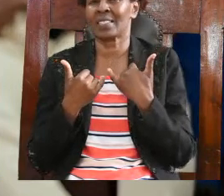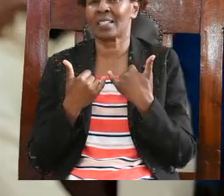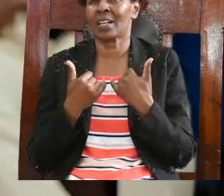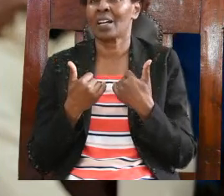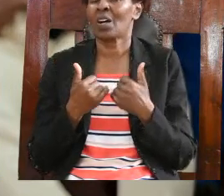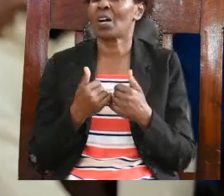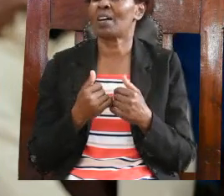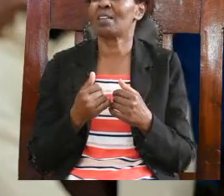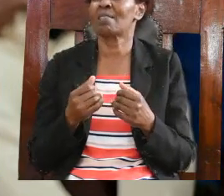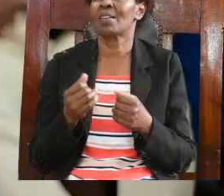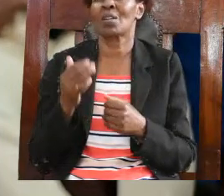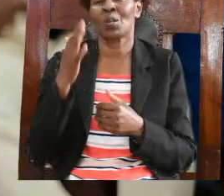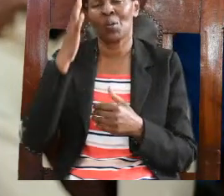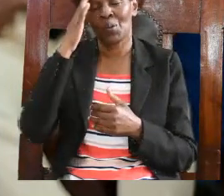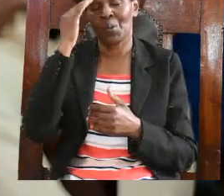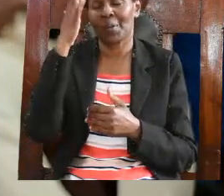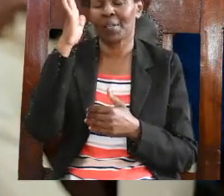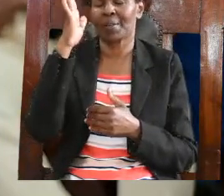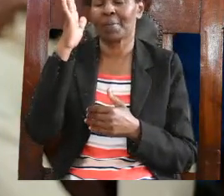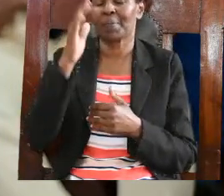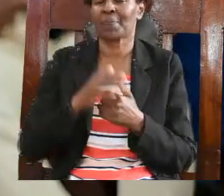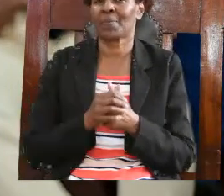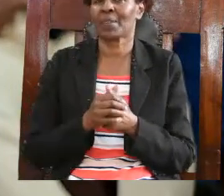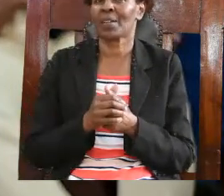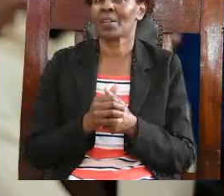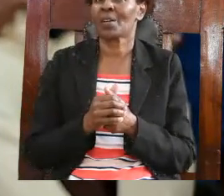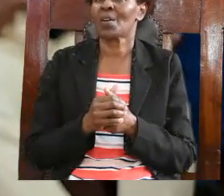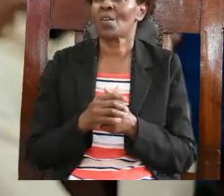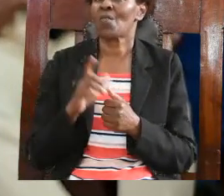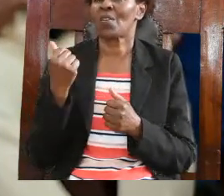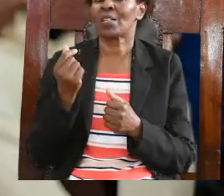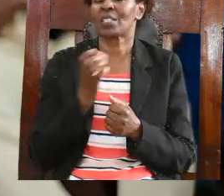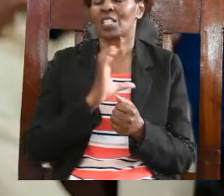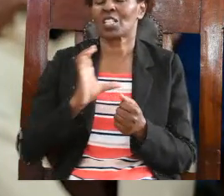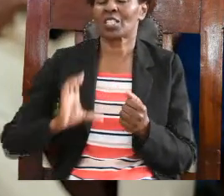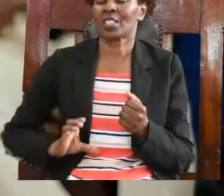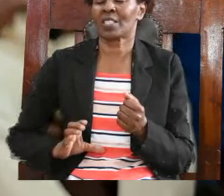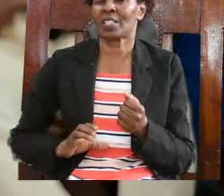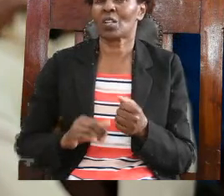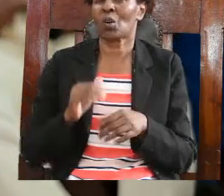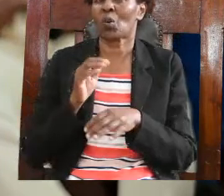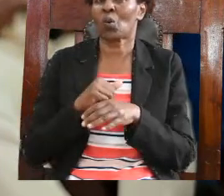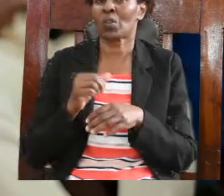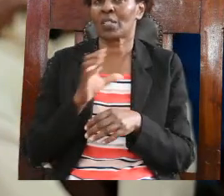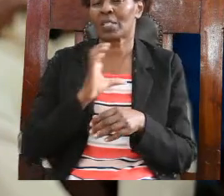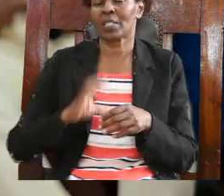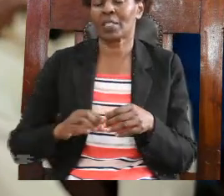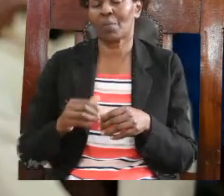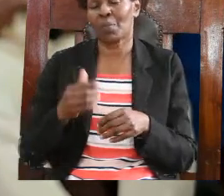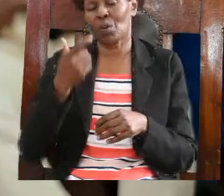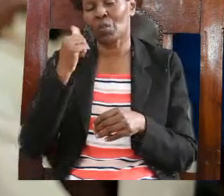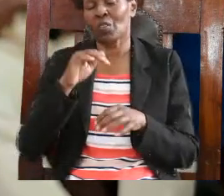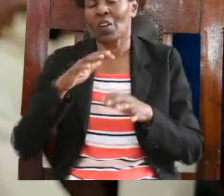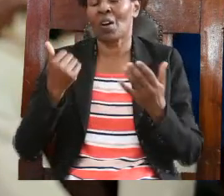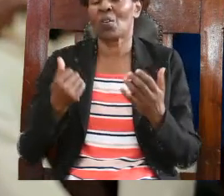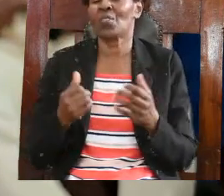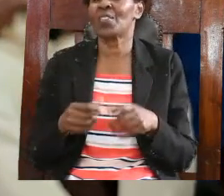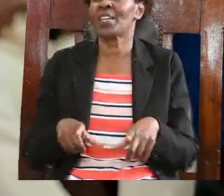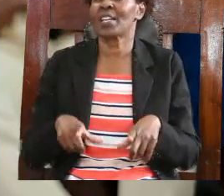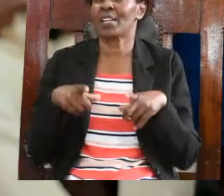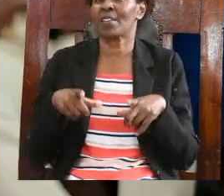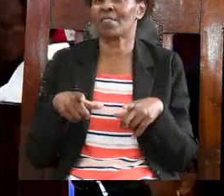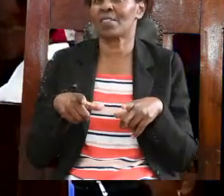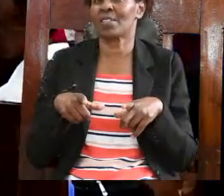Mungu tunayemtumikia. Wakristo wa kwanza waliitwa Wakristo kwa sababu ya jinsi walivyoishi maisha